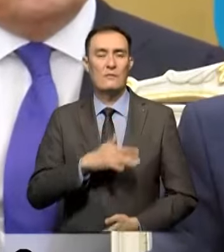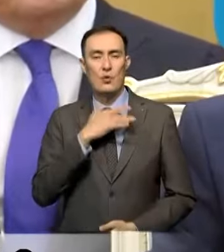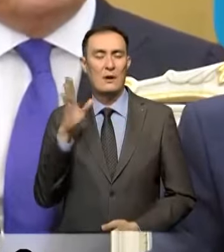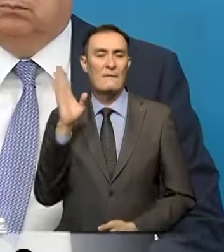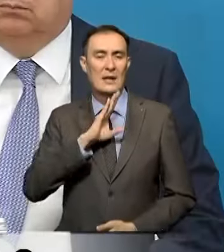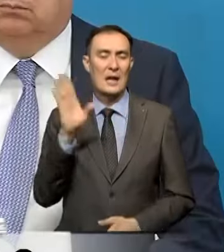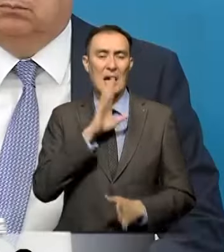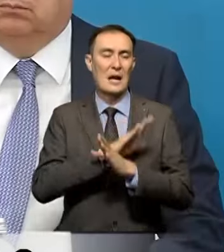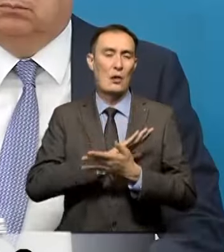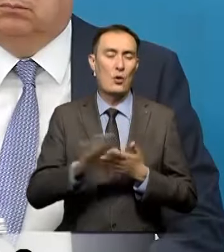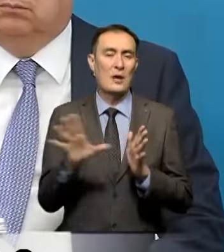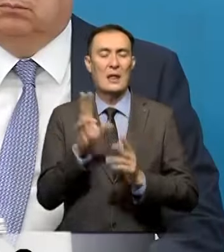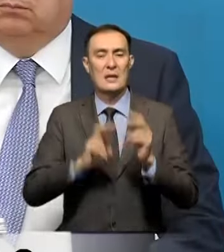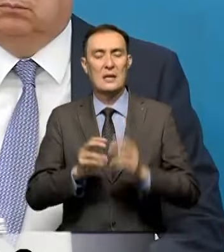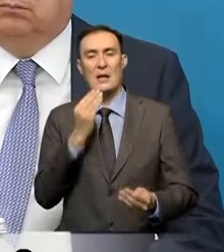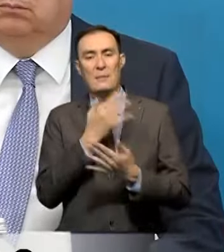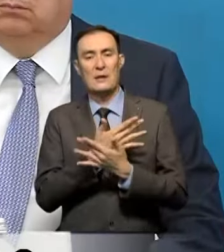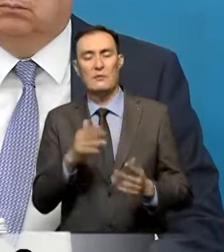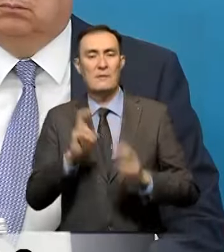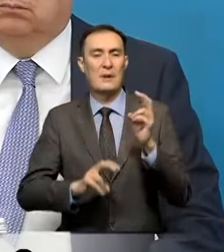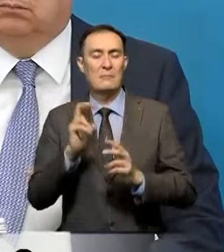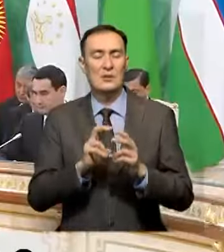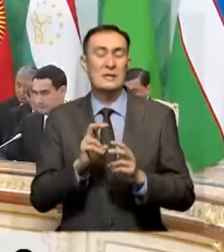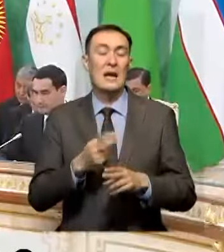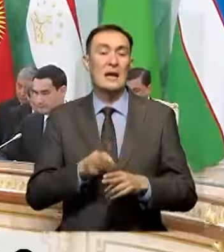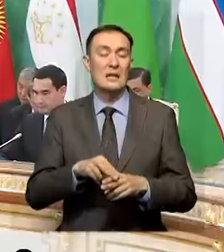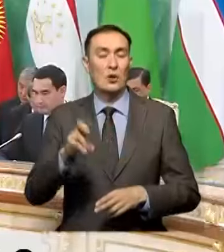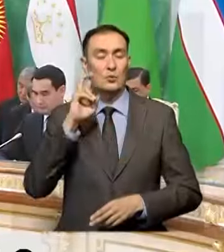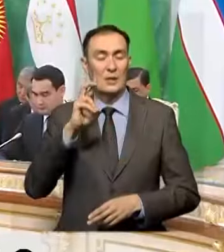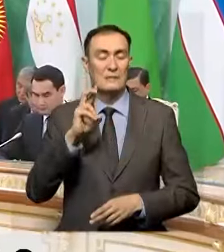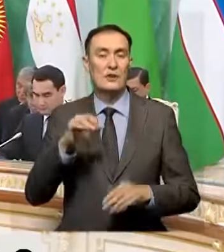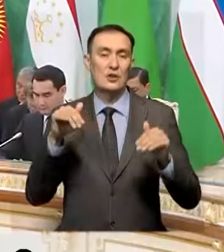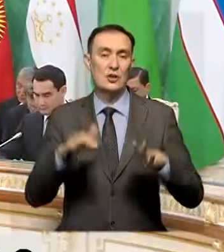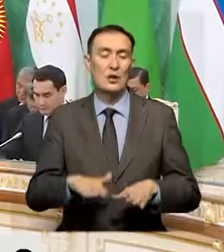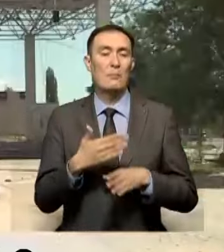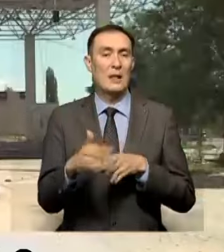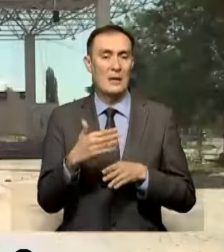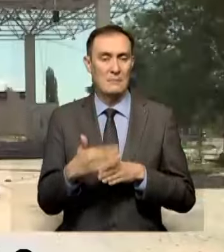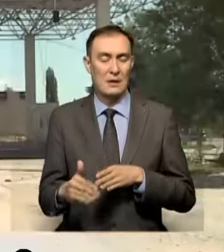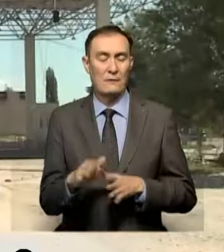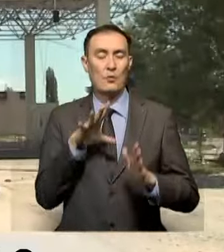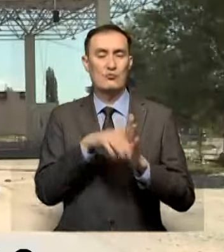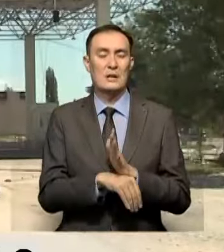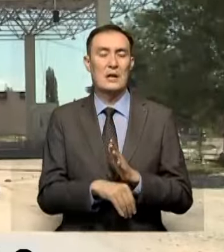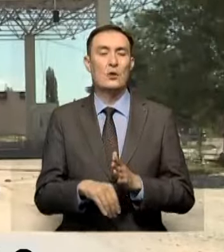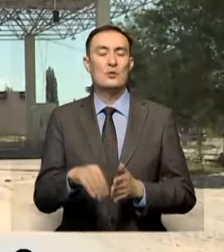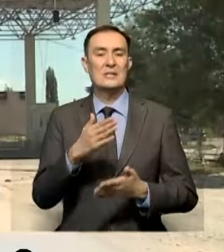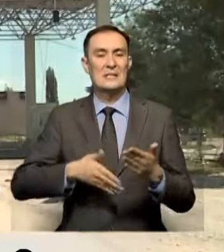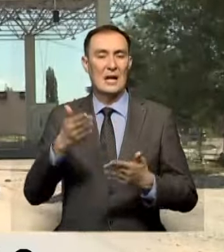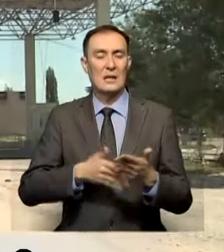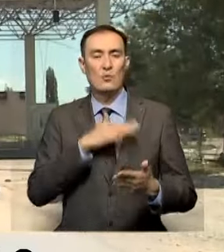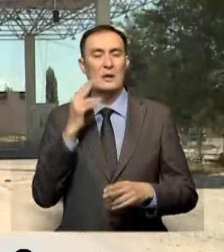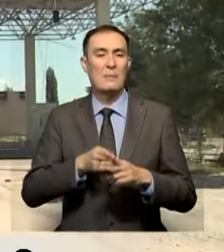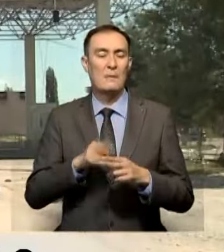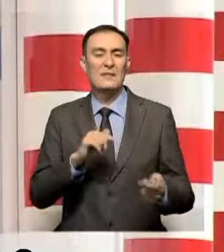Вода, экология, энергетика, продовольствие и промышленность. Их страны и региона решают планомерно. В том числе уже сняты многие барьеры